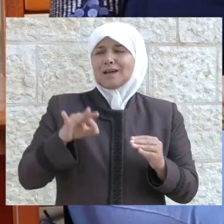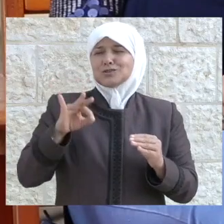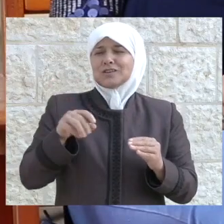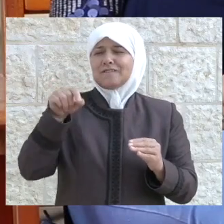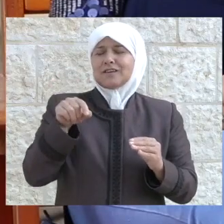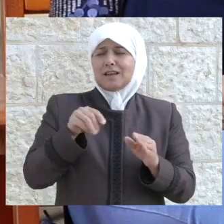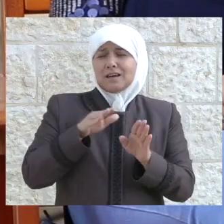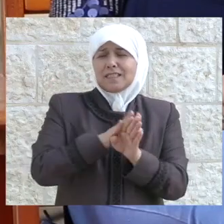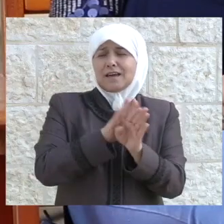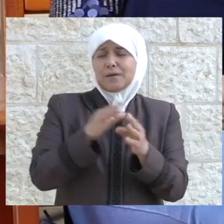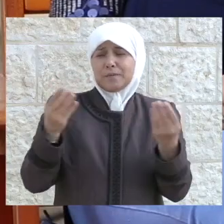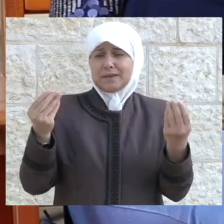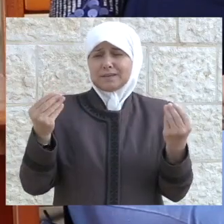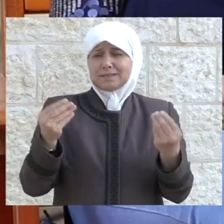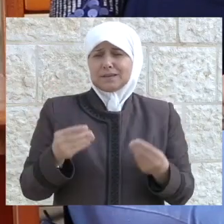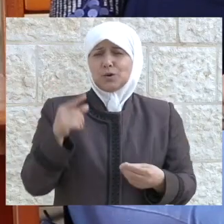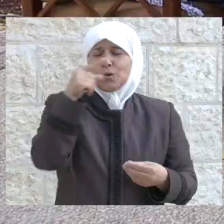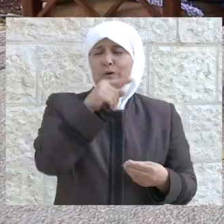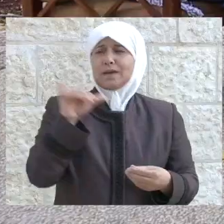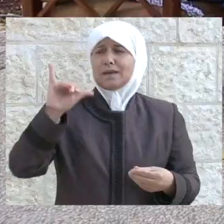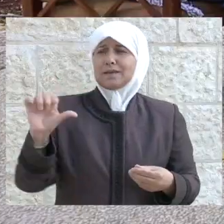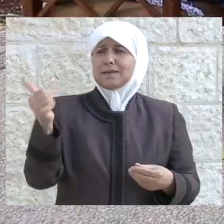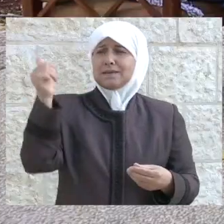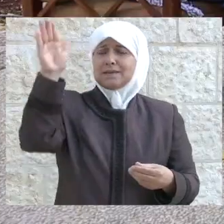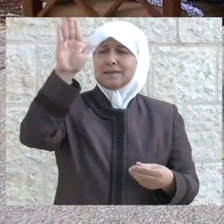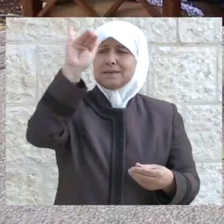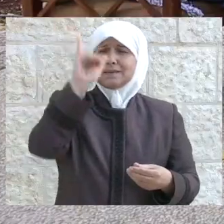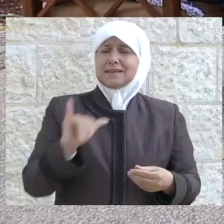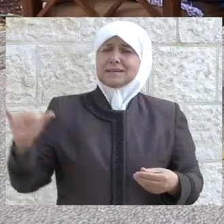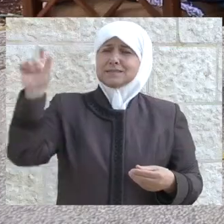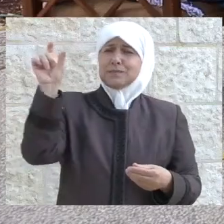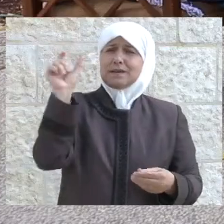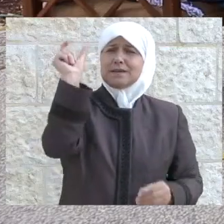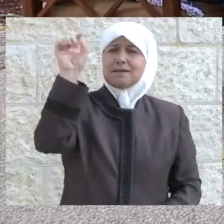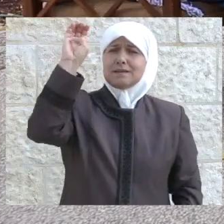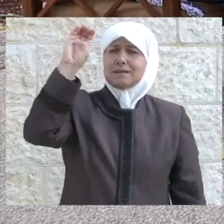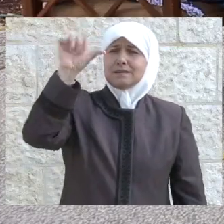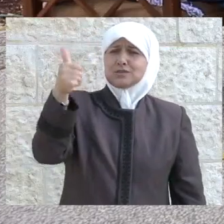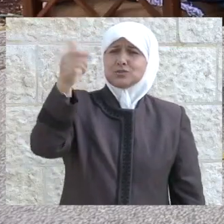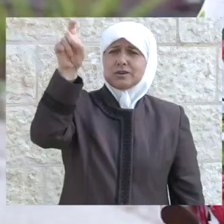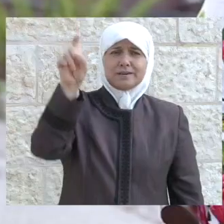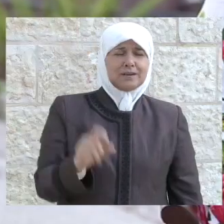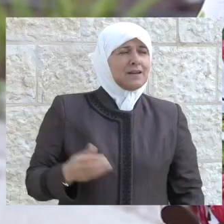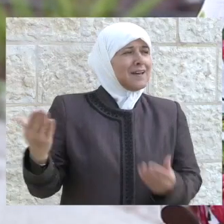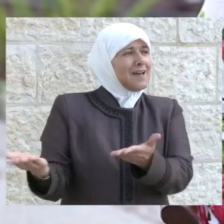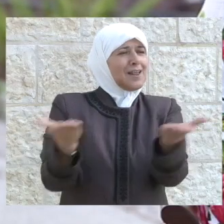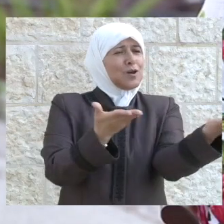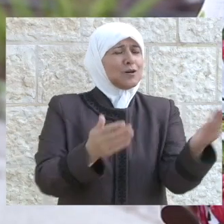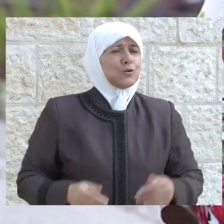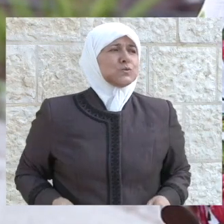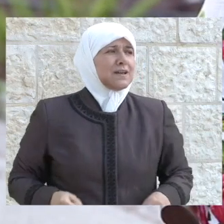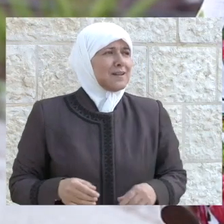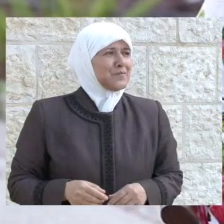بعض بضيفتنا. يسعد مساكي ياسمين النجار. يسعد مساكي ياسمين، وأهلا وسهلا فيكي معنا. يا هلا فيكي،